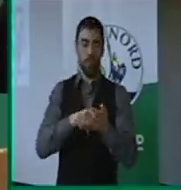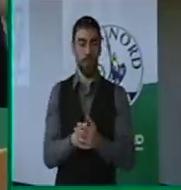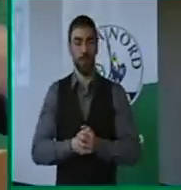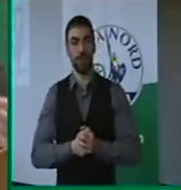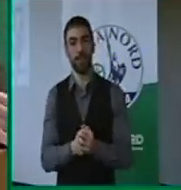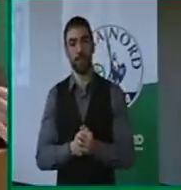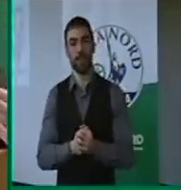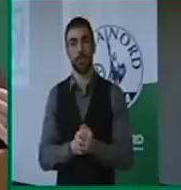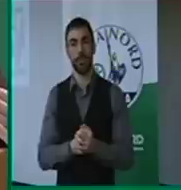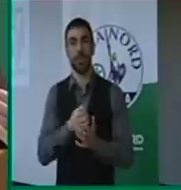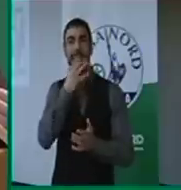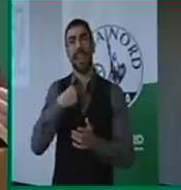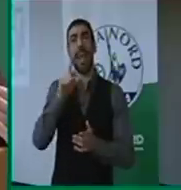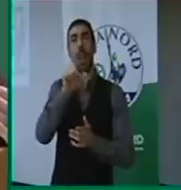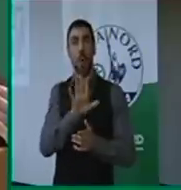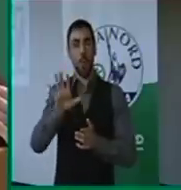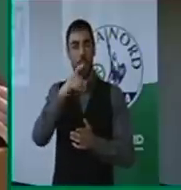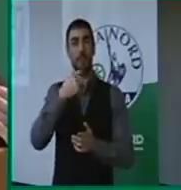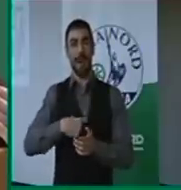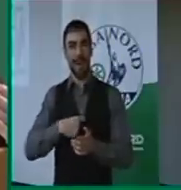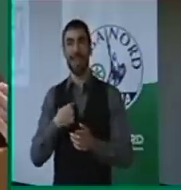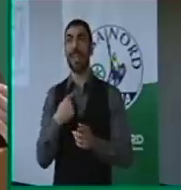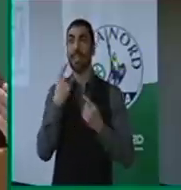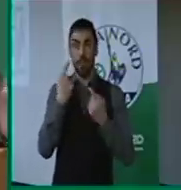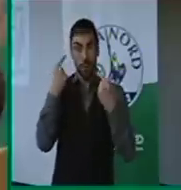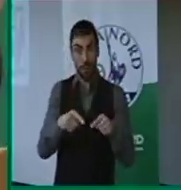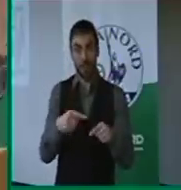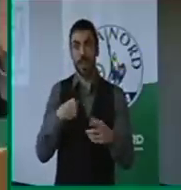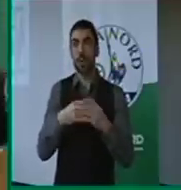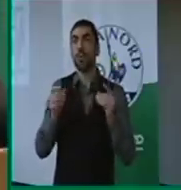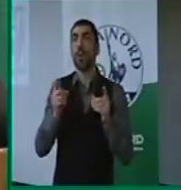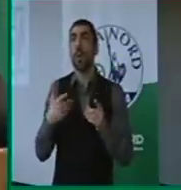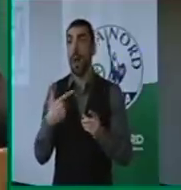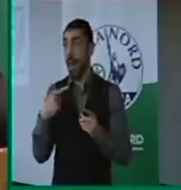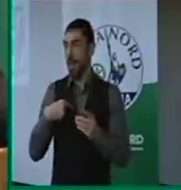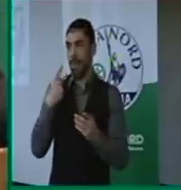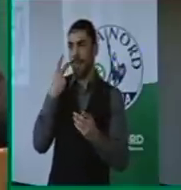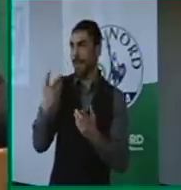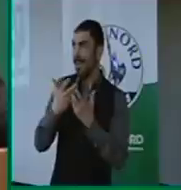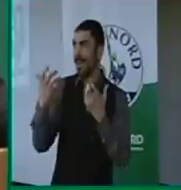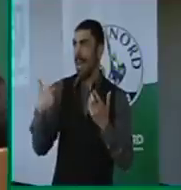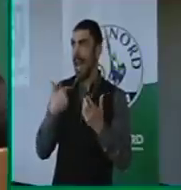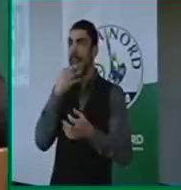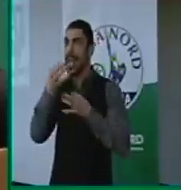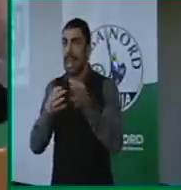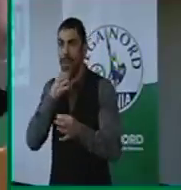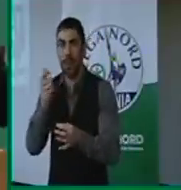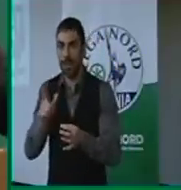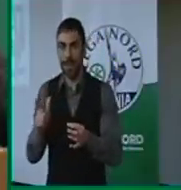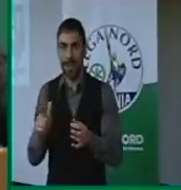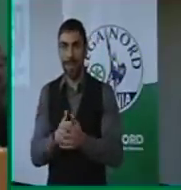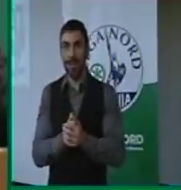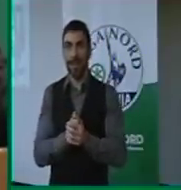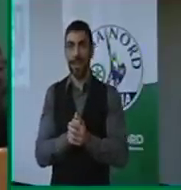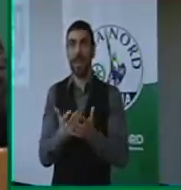che noi Lombardi siamo in questa situazione La soluzione la state intravedendo anche voi senza che ve la spieghi io